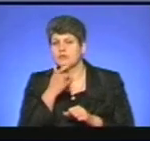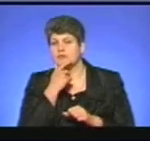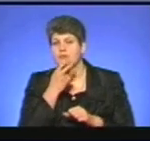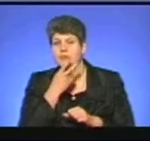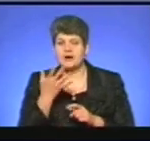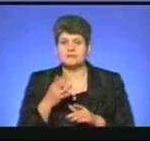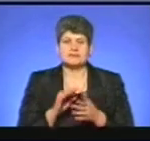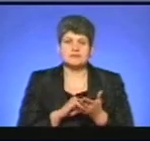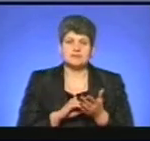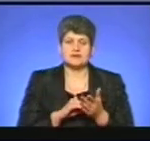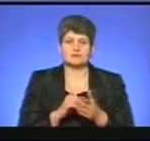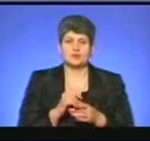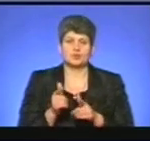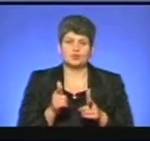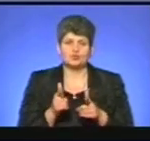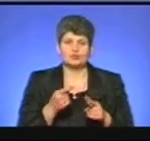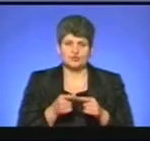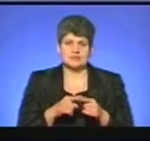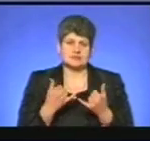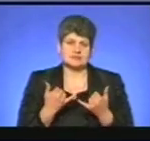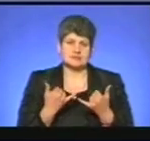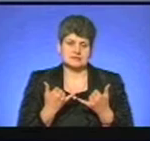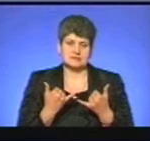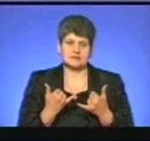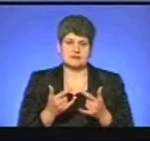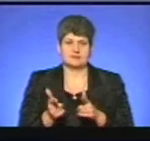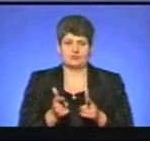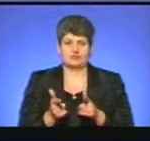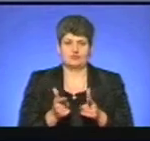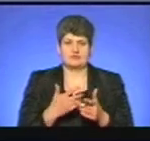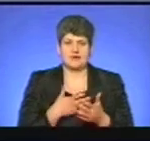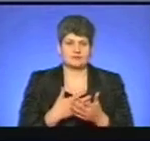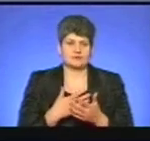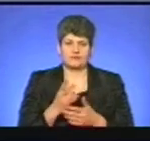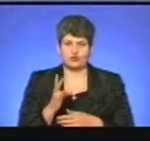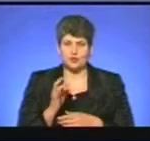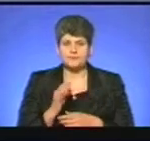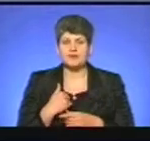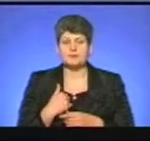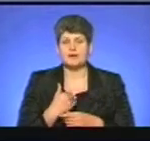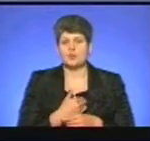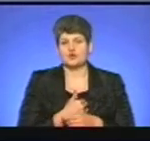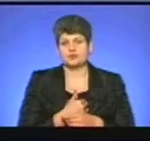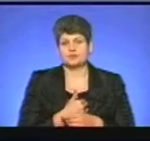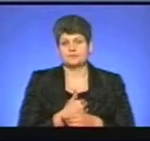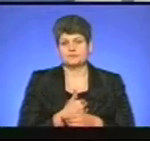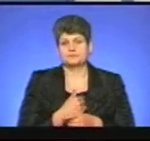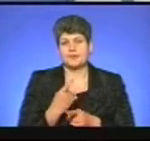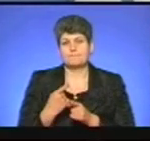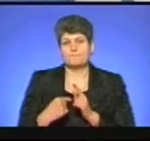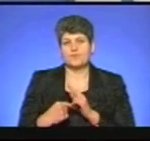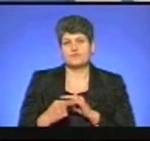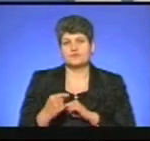зараз записуємо, готуємо джингли, анонси. Тобто це якраз в стадії підготовки активної. І ми хочемо